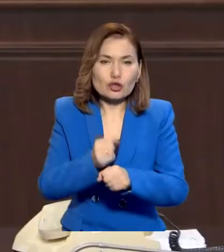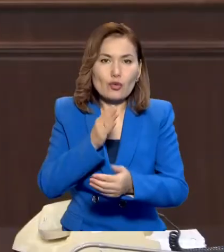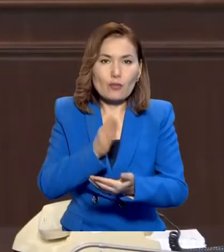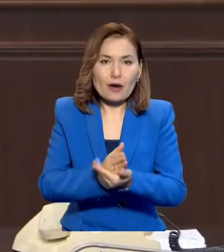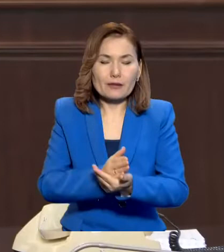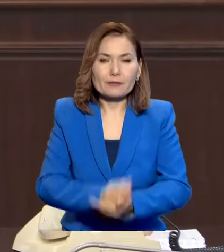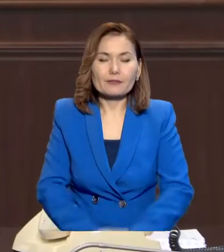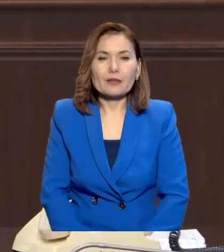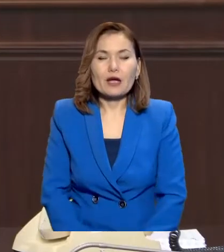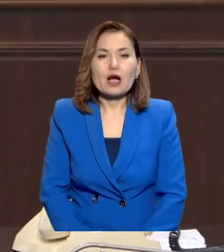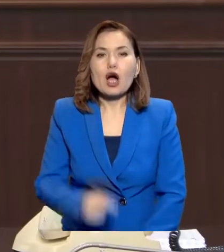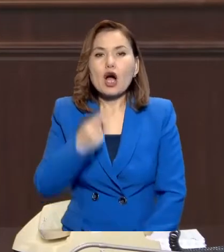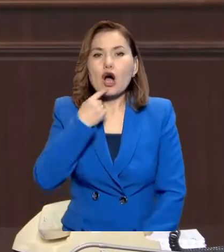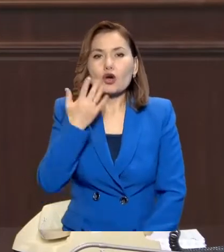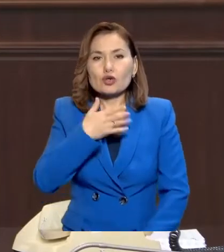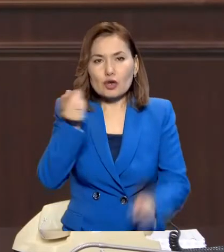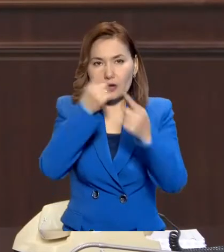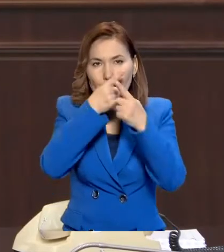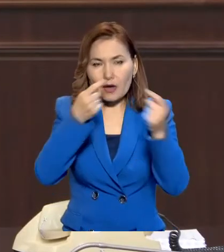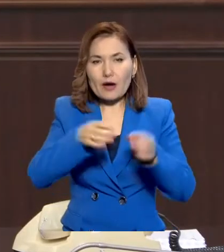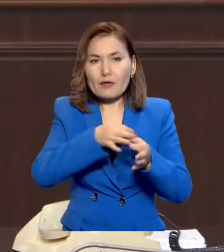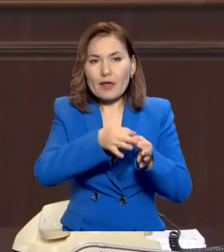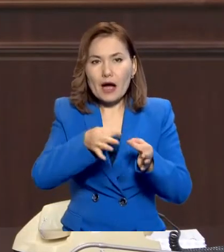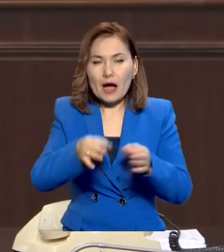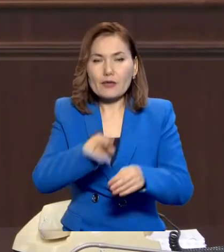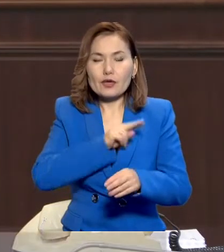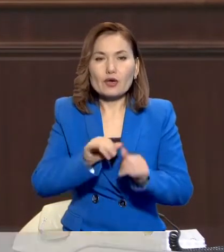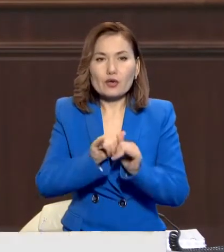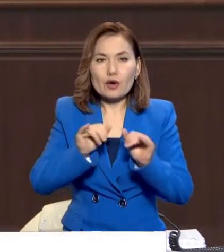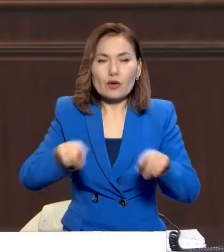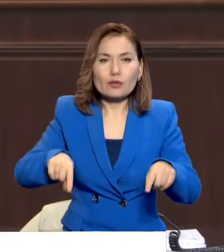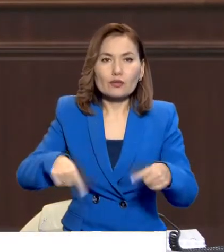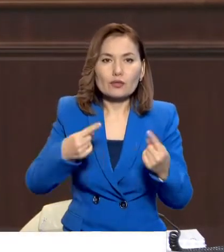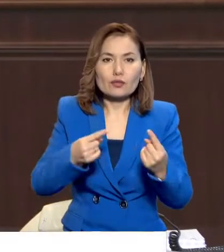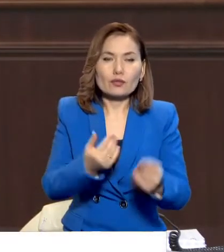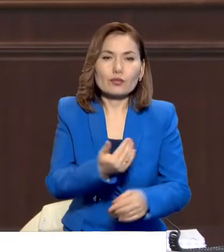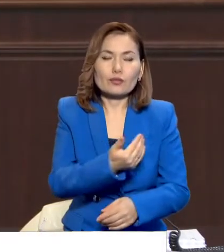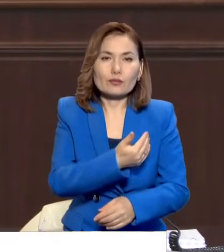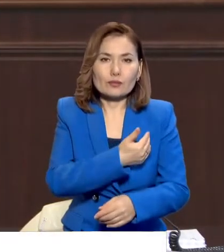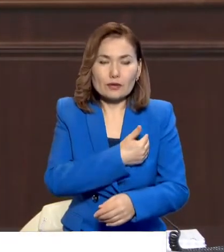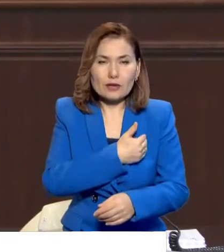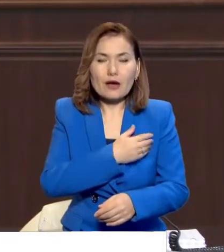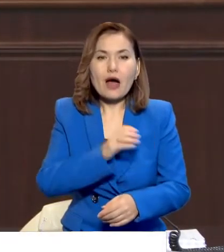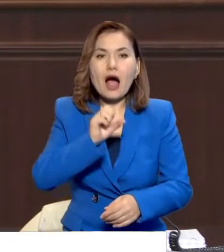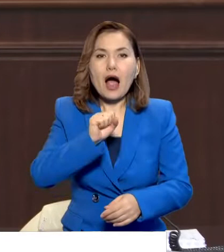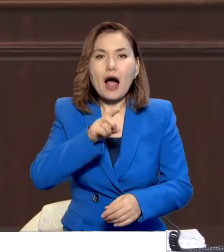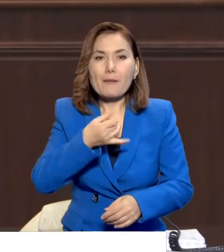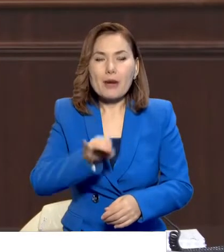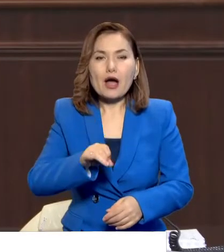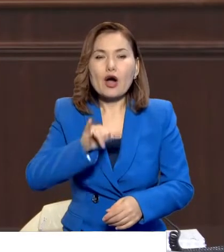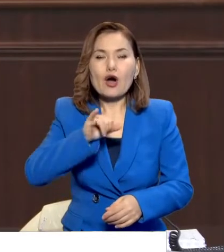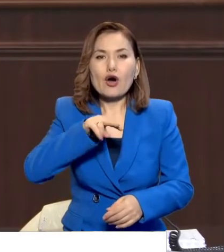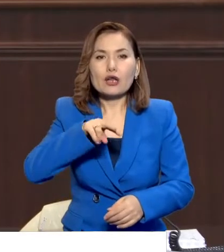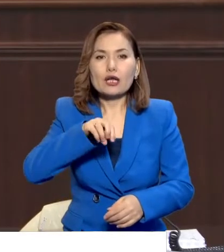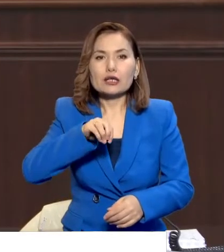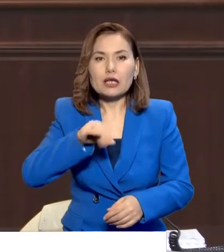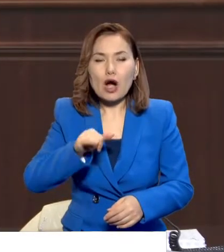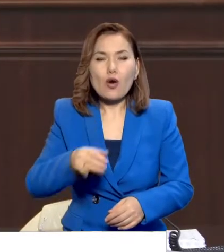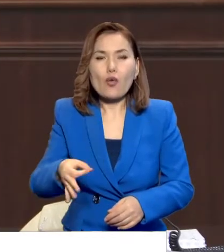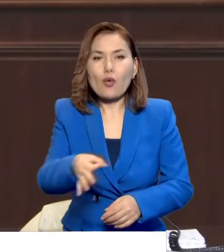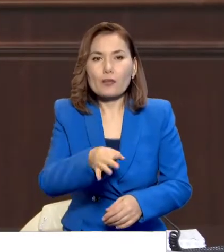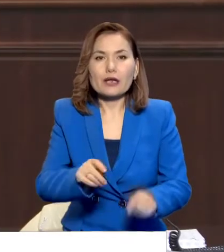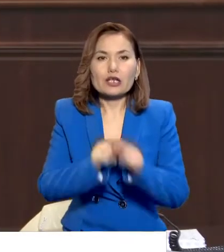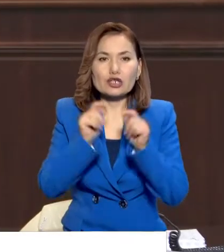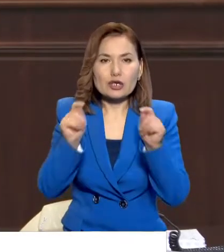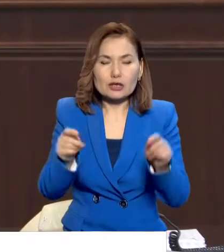Жолдаудың негізгі басымдықтарының бірі аймақтарды дамыту ісіне тың серпін беру. Абай, Ұлытау және Жетісу облыстарының құрылуы